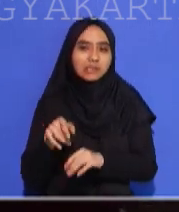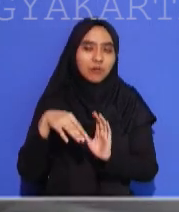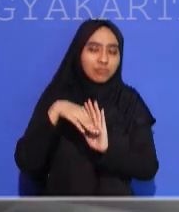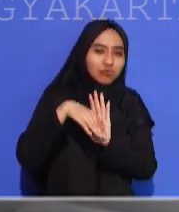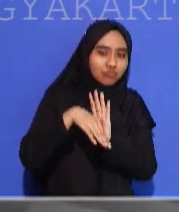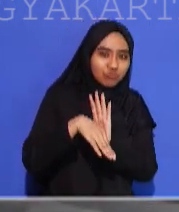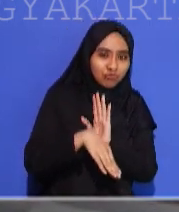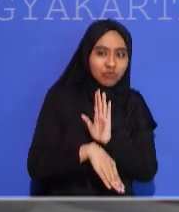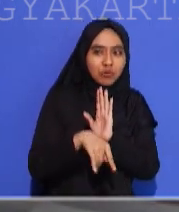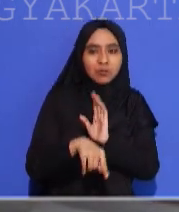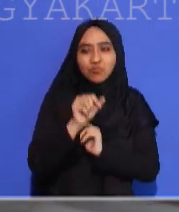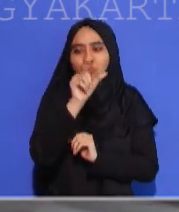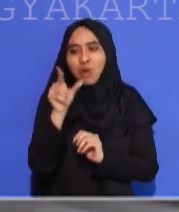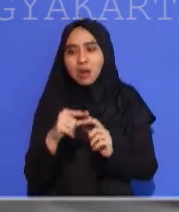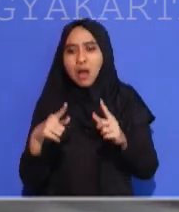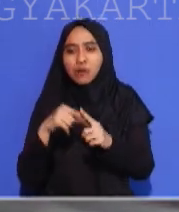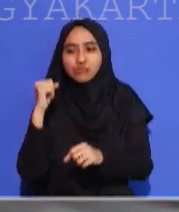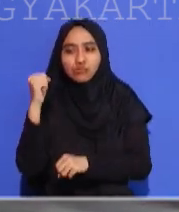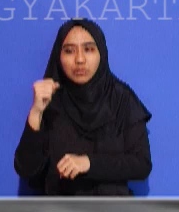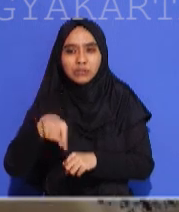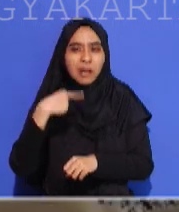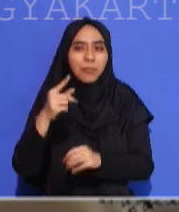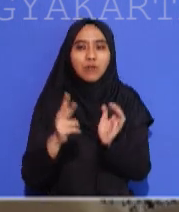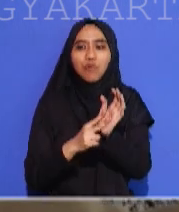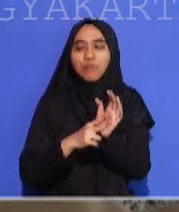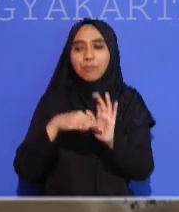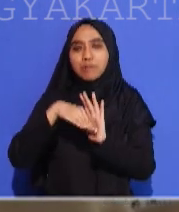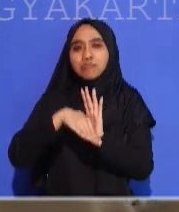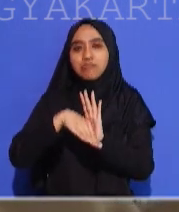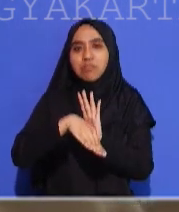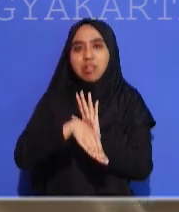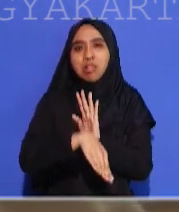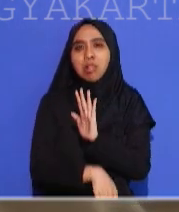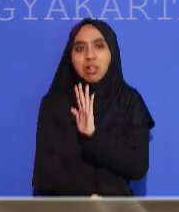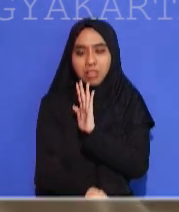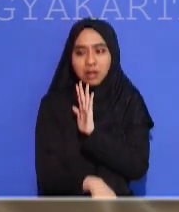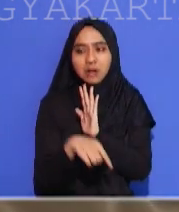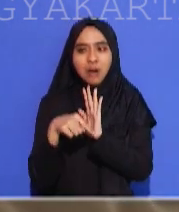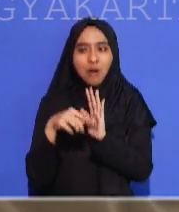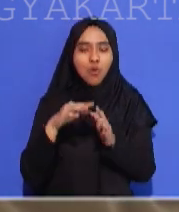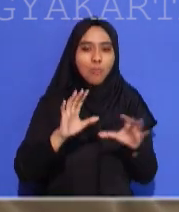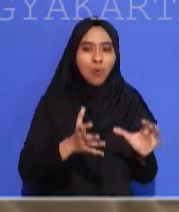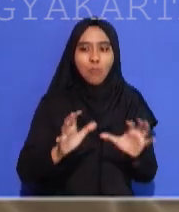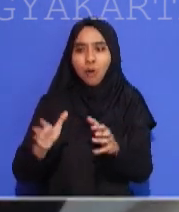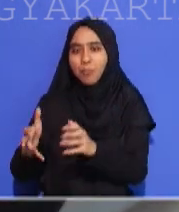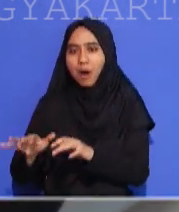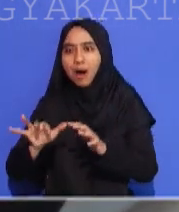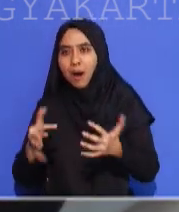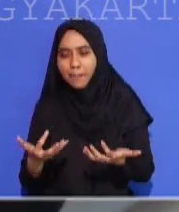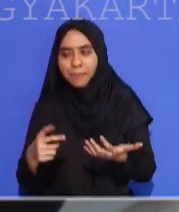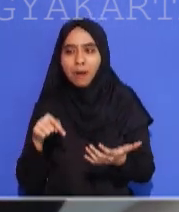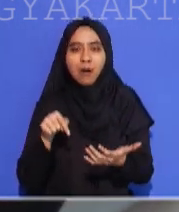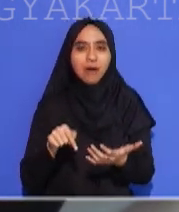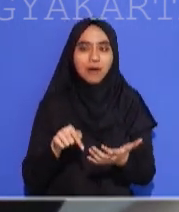sejak bulan Agustus hingga November cenderung Mengalami penurunan Heru menjelaskan kelompok komoditas berdasarkan kelompok pengeluaran adalah